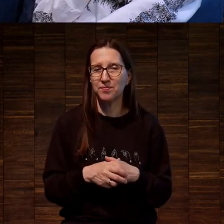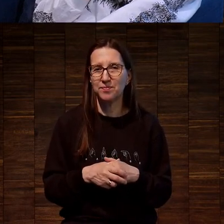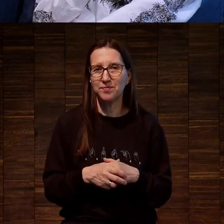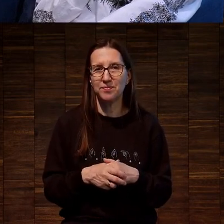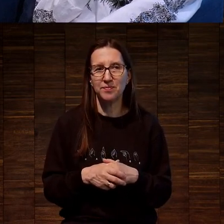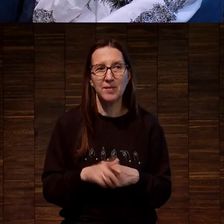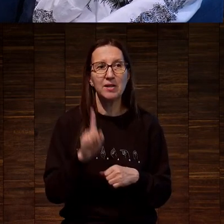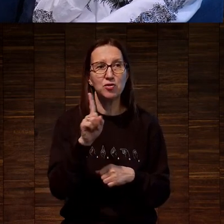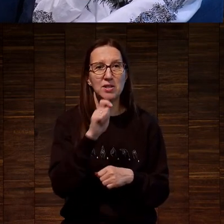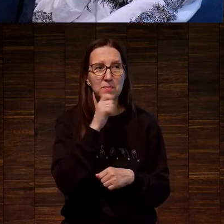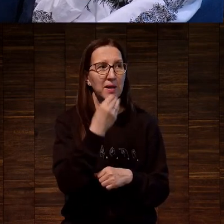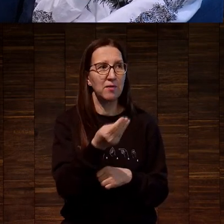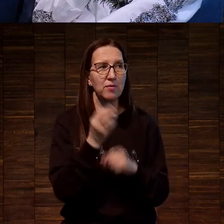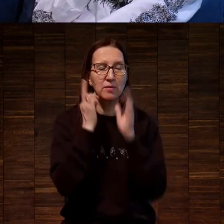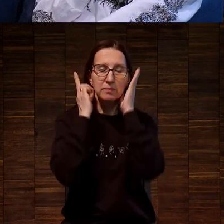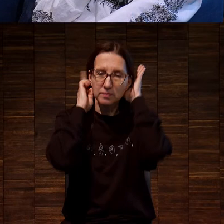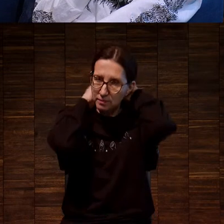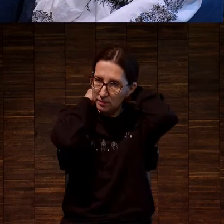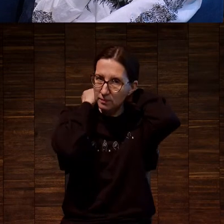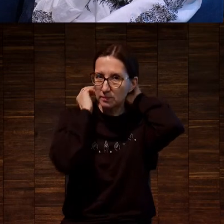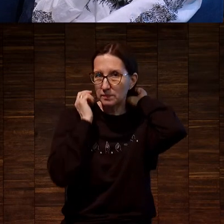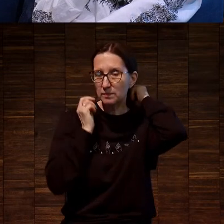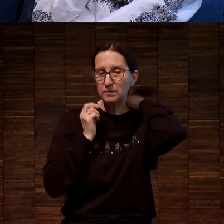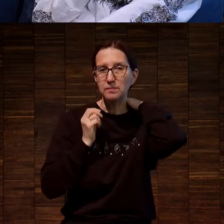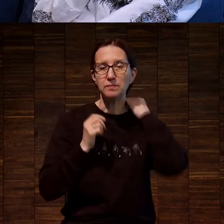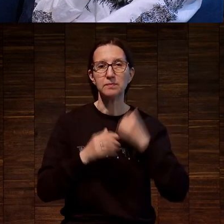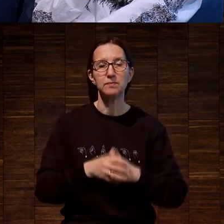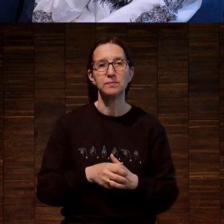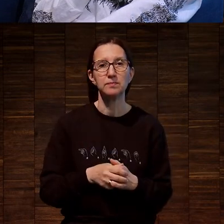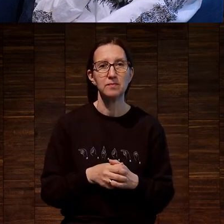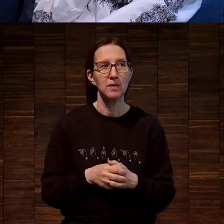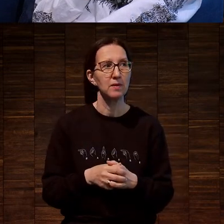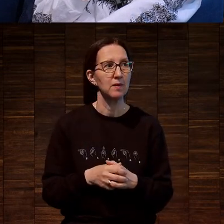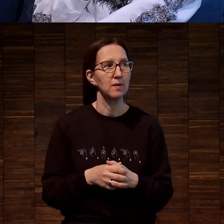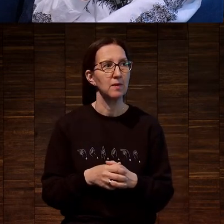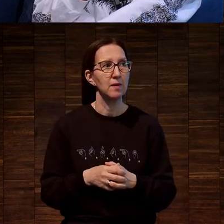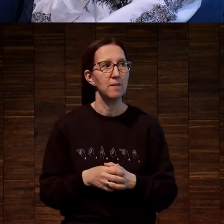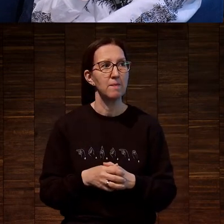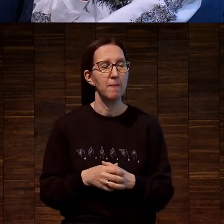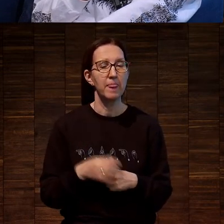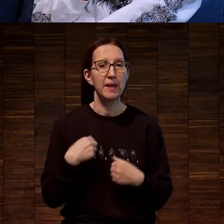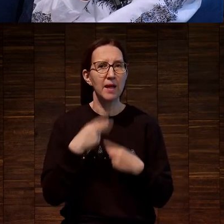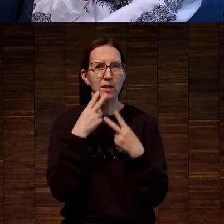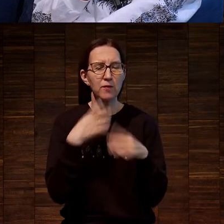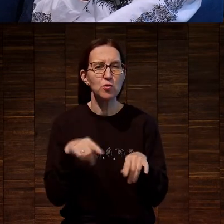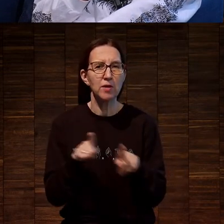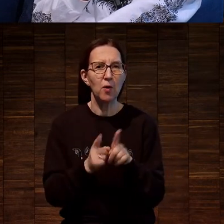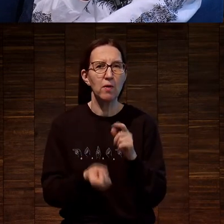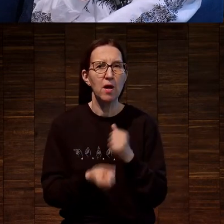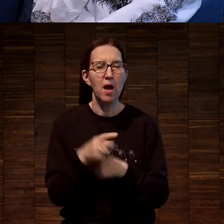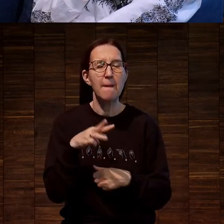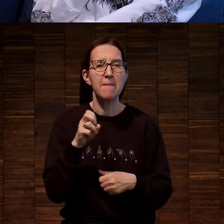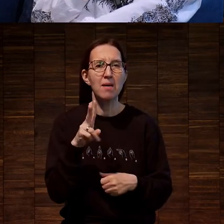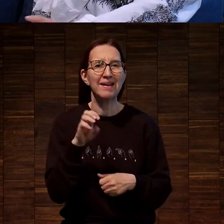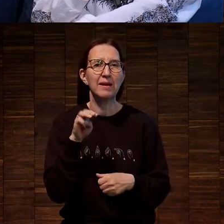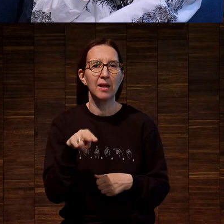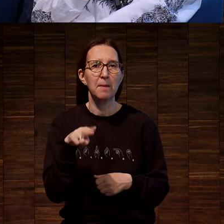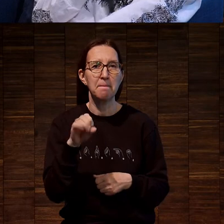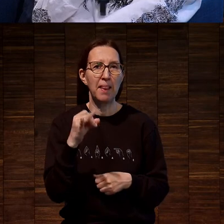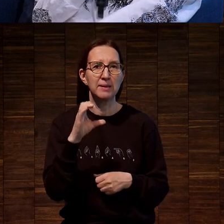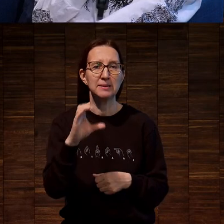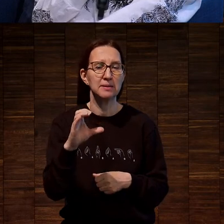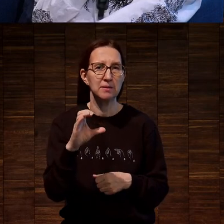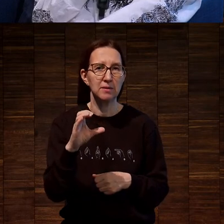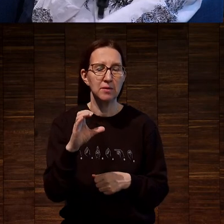Да, микрофон. А у вас здесь нету такого явления, по-моему, или я не вижу, маркетплейсы, да? Потому что они сейчас